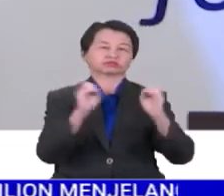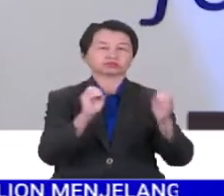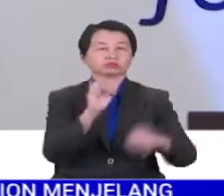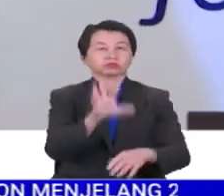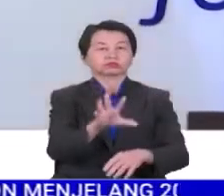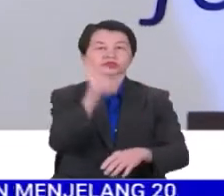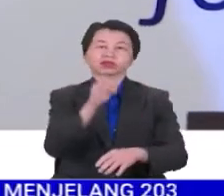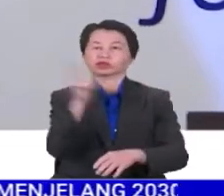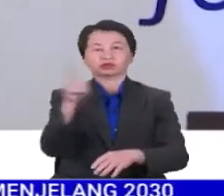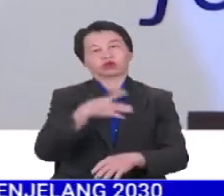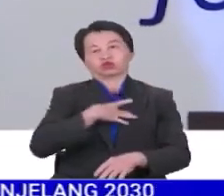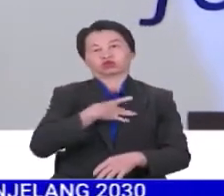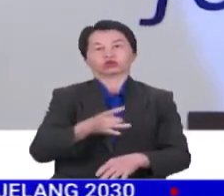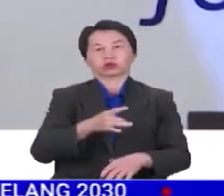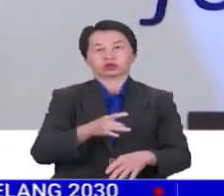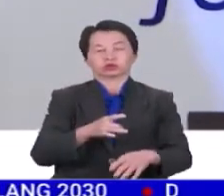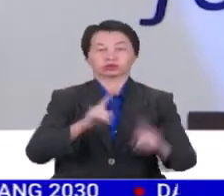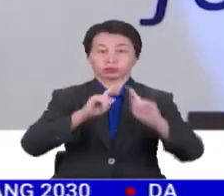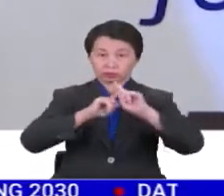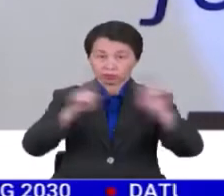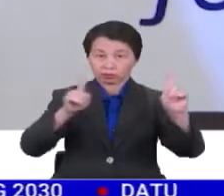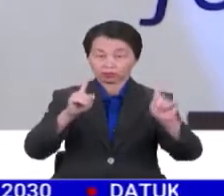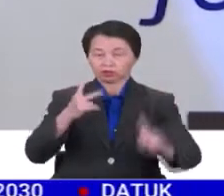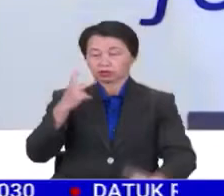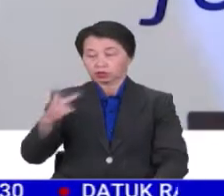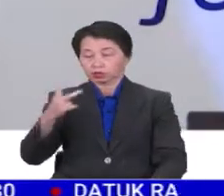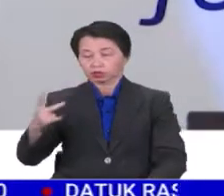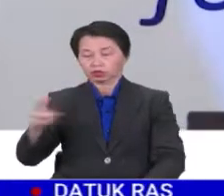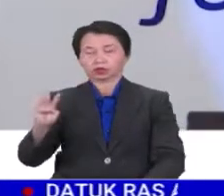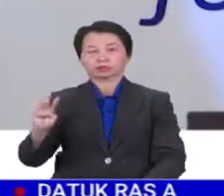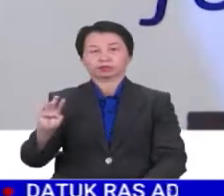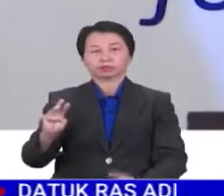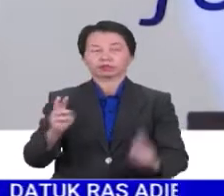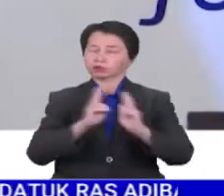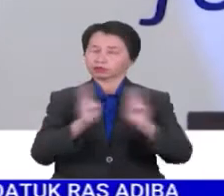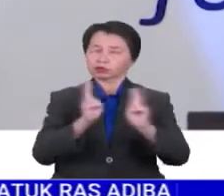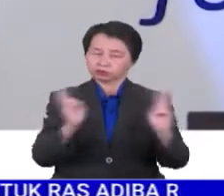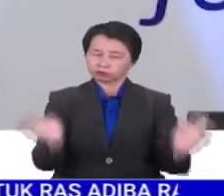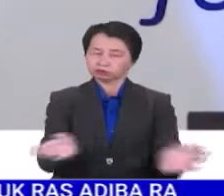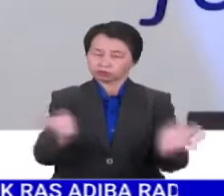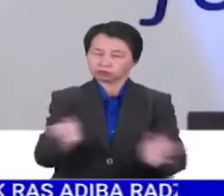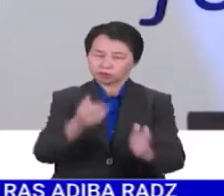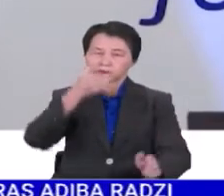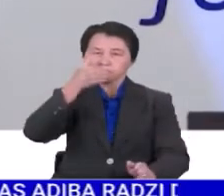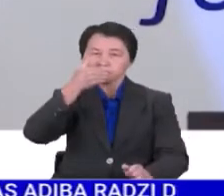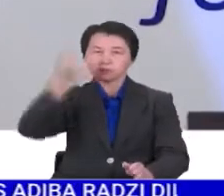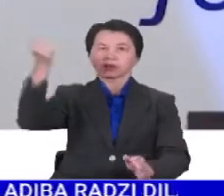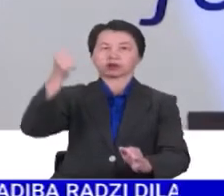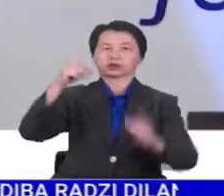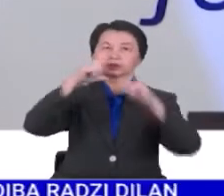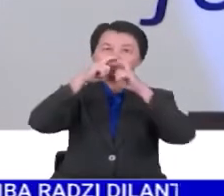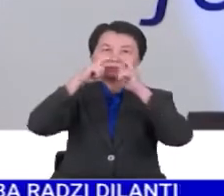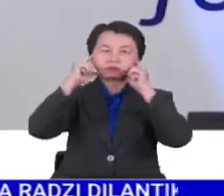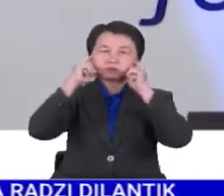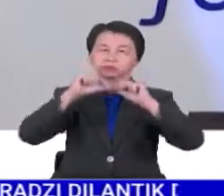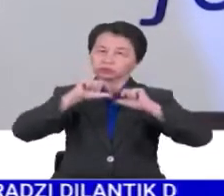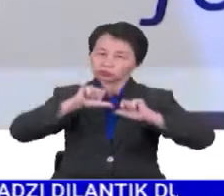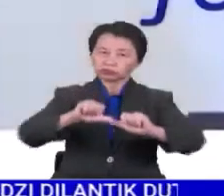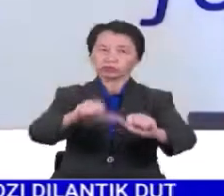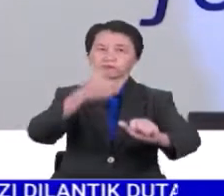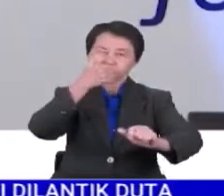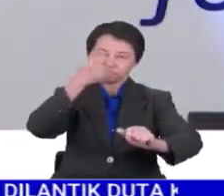optional. Tetapi KKM amat menggalakkan agar pemakaian pelitup muka terus